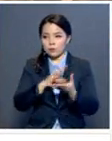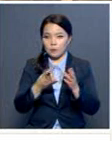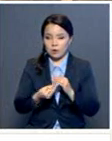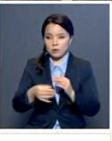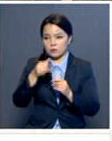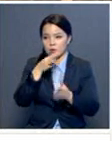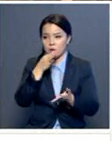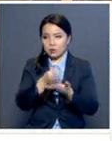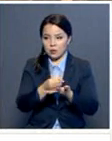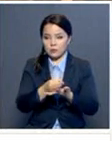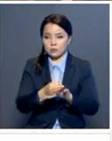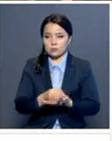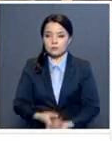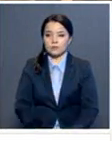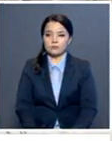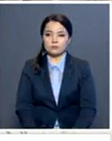әлі ала алмай отырмын.